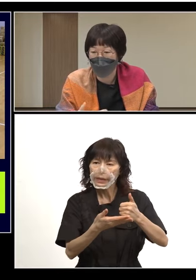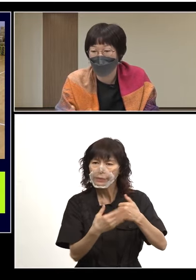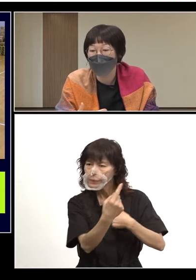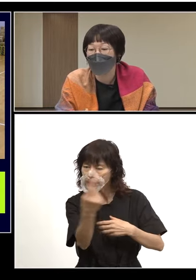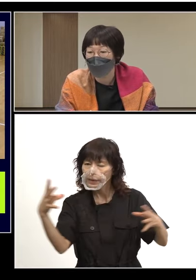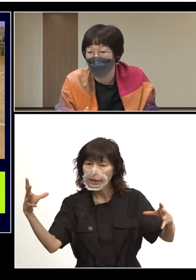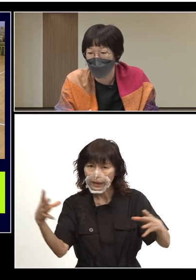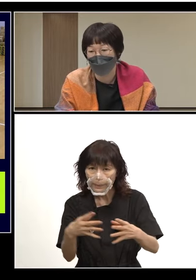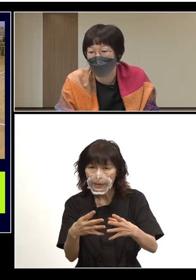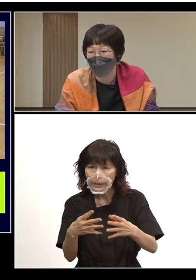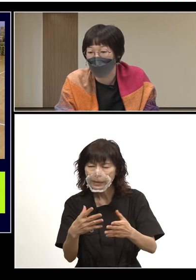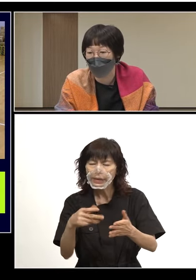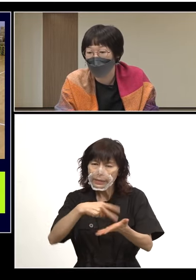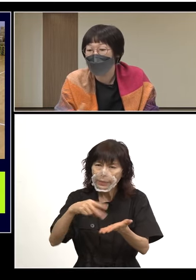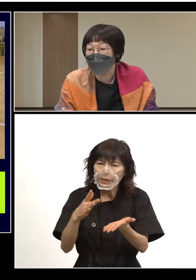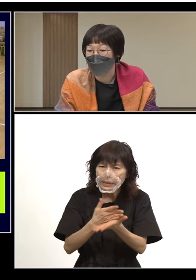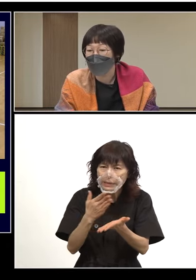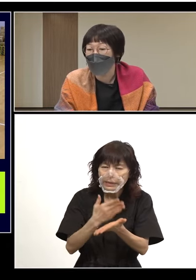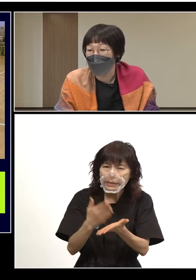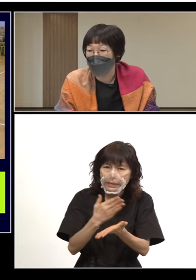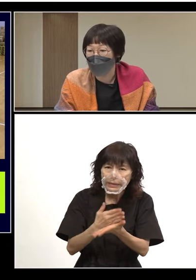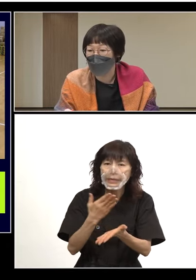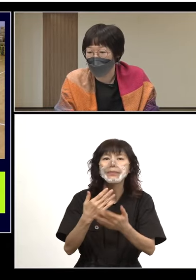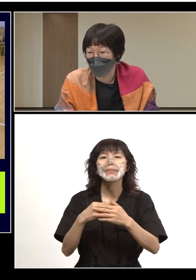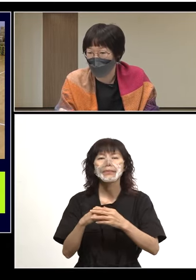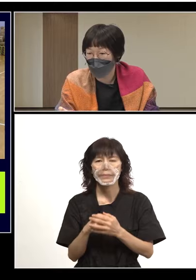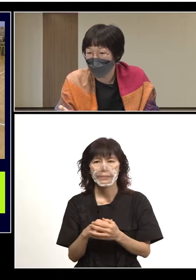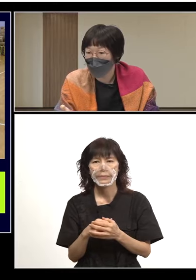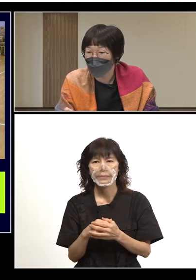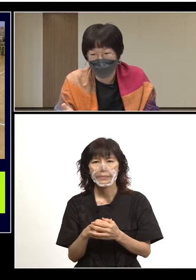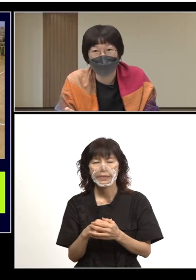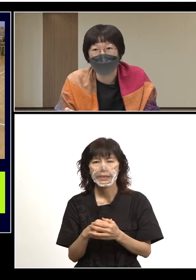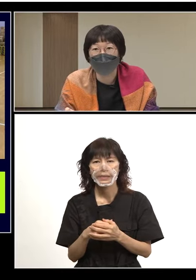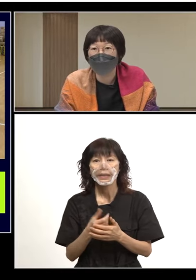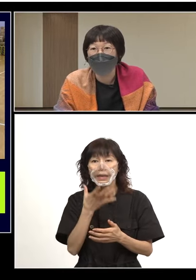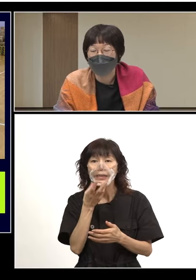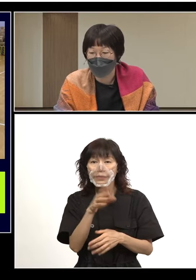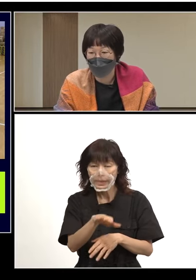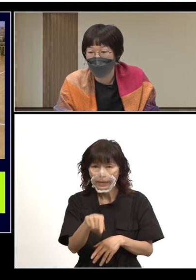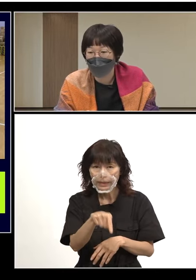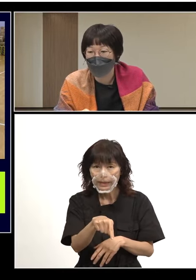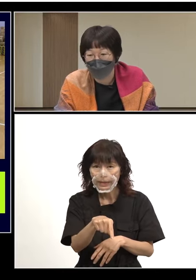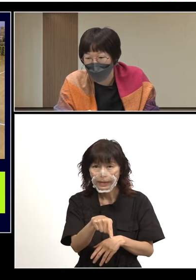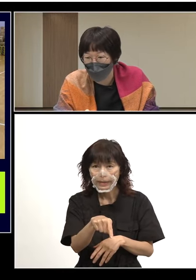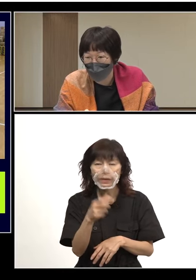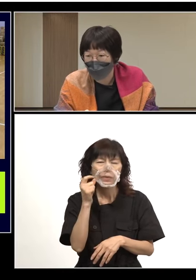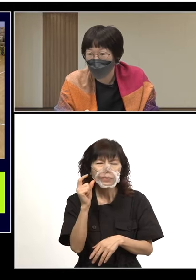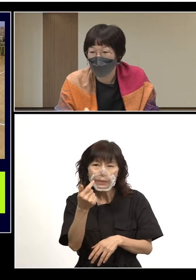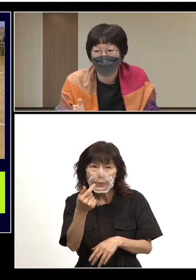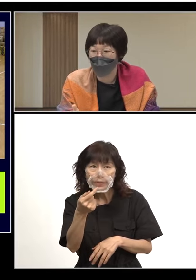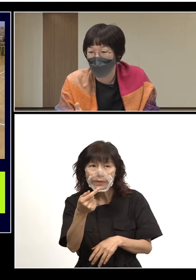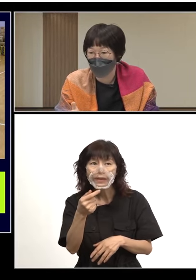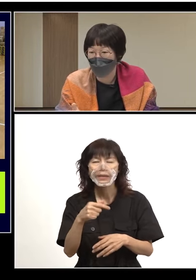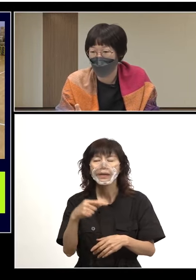是可以親身可以來跳舞。在場呢那個小朋友呢其實只是一歲半，